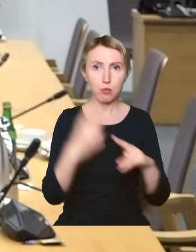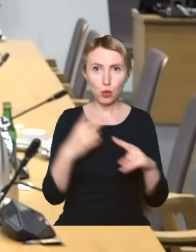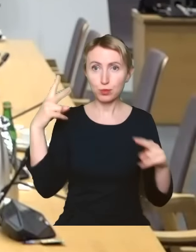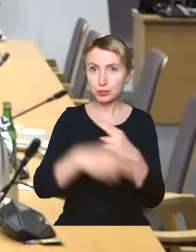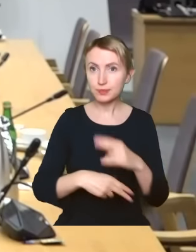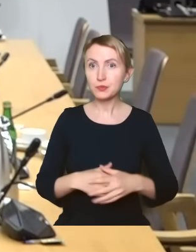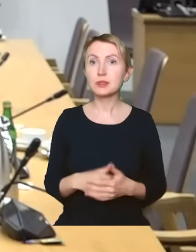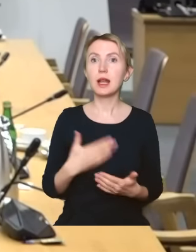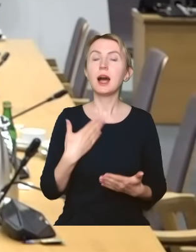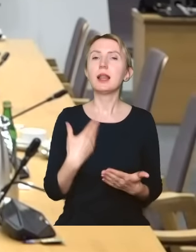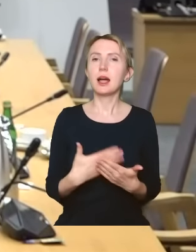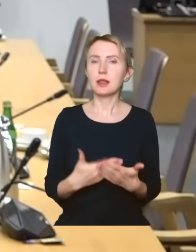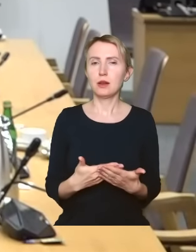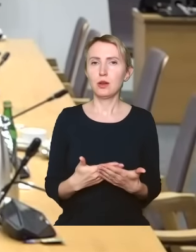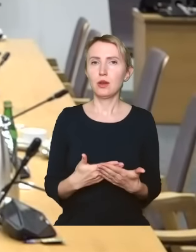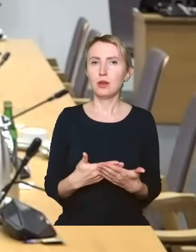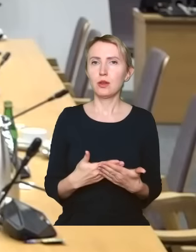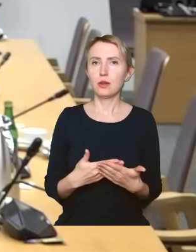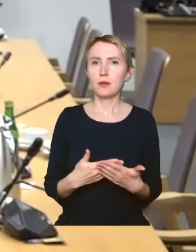niespodziewanie przerwane, dlatego że